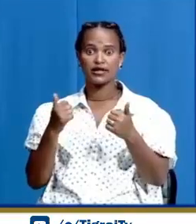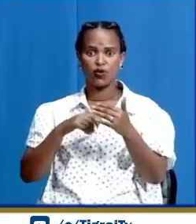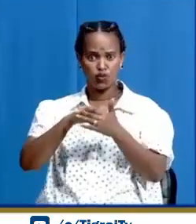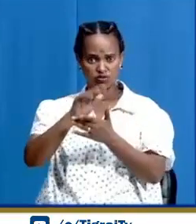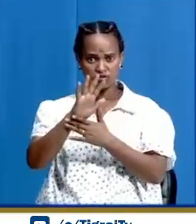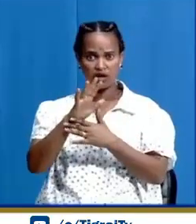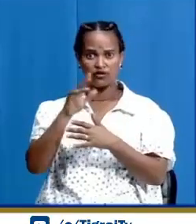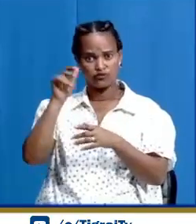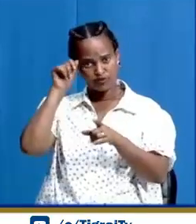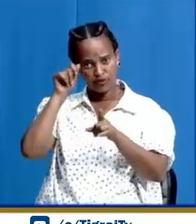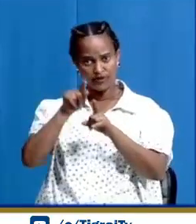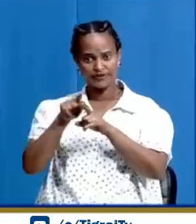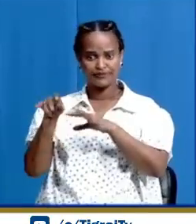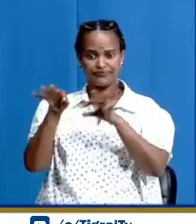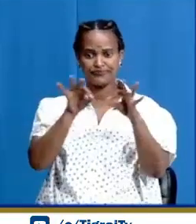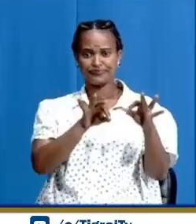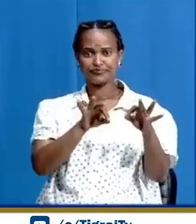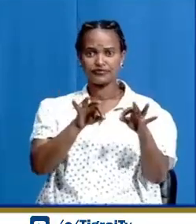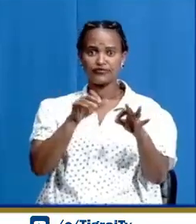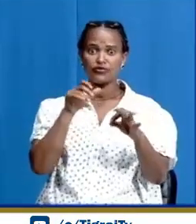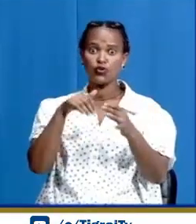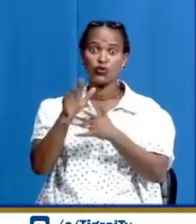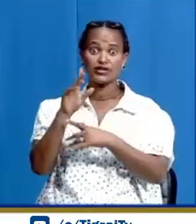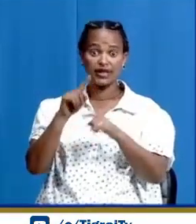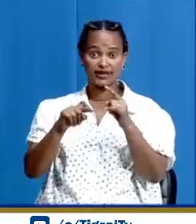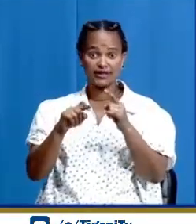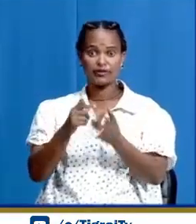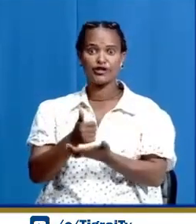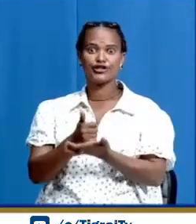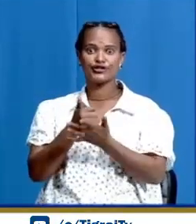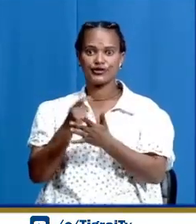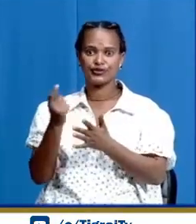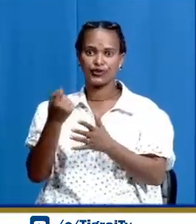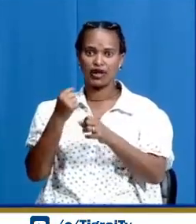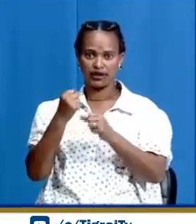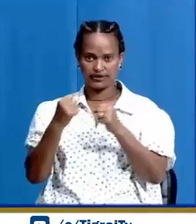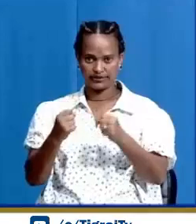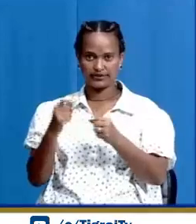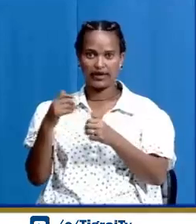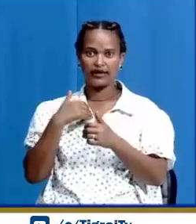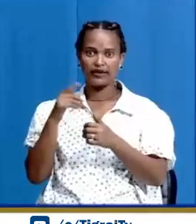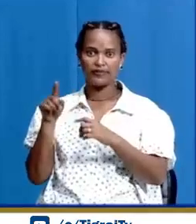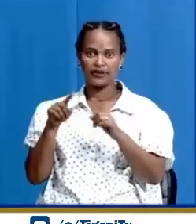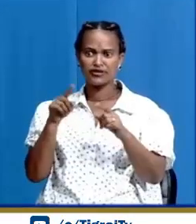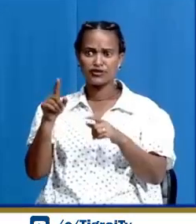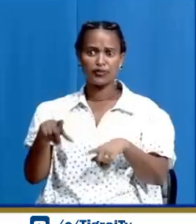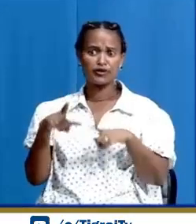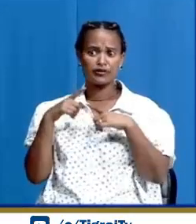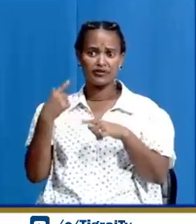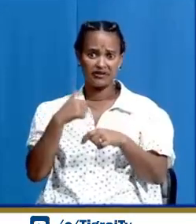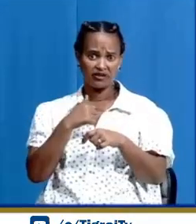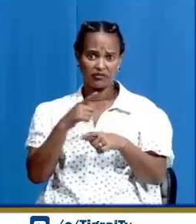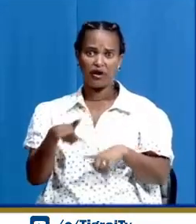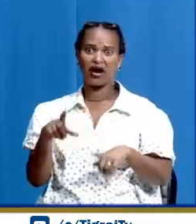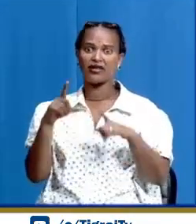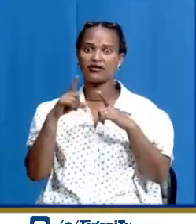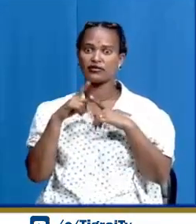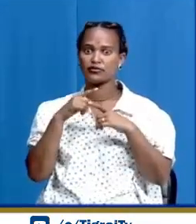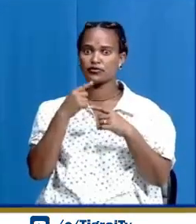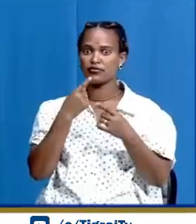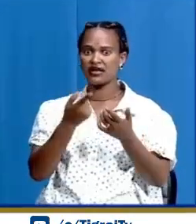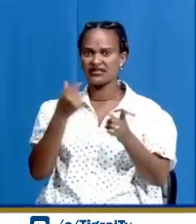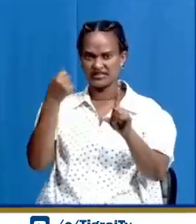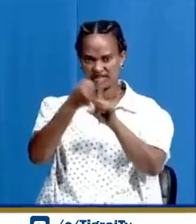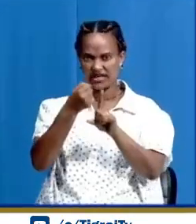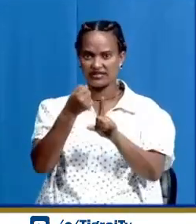ወፂና ለዞም ሕዋትና እናተካእና ክወፅእ ዘይኽእል ደሞ ደጀነት ኮይና ክንጥንክር ኒአና ንበር ንሕና ክንነብር ንሳቶም ድማ ኣይነንምረኩም ምባል ቃልሲ